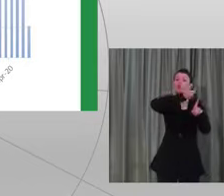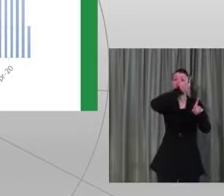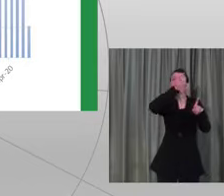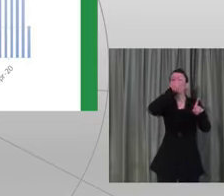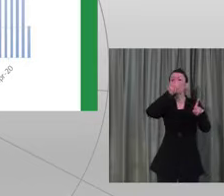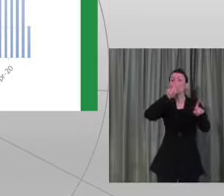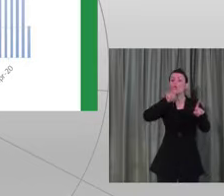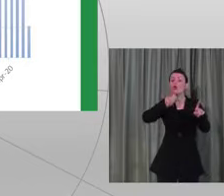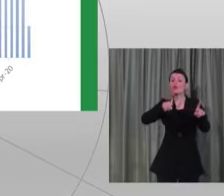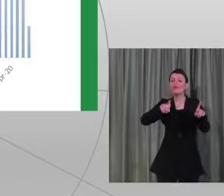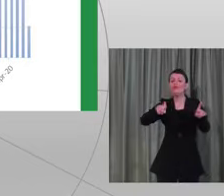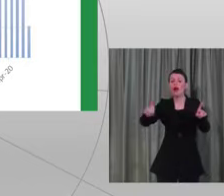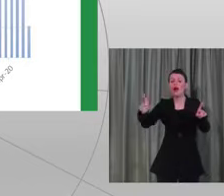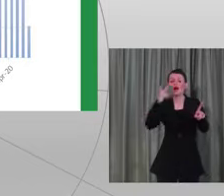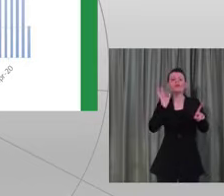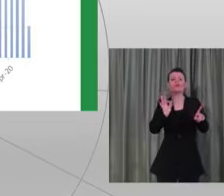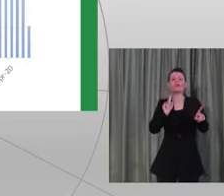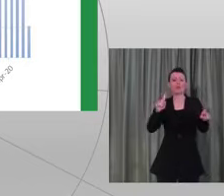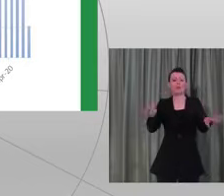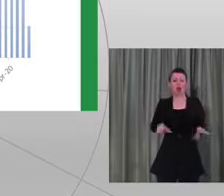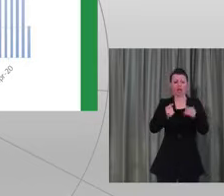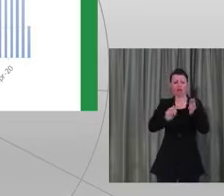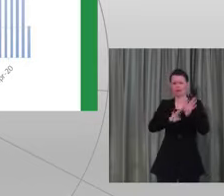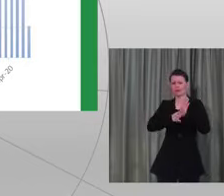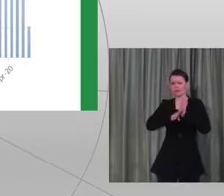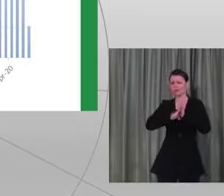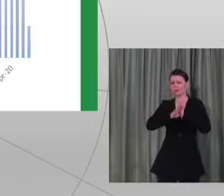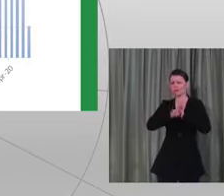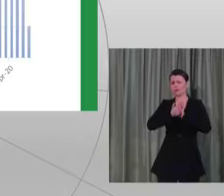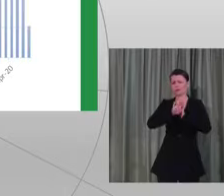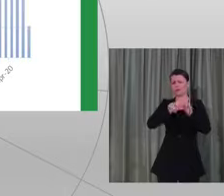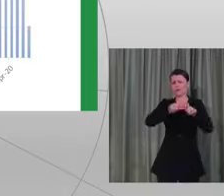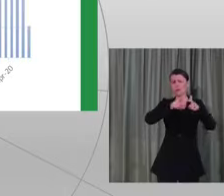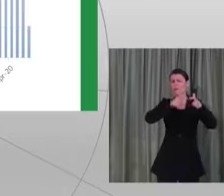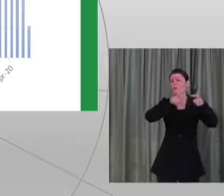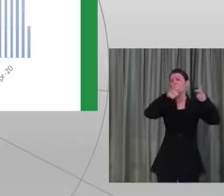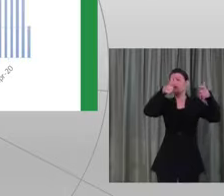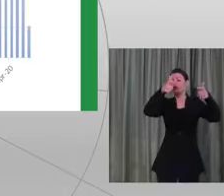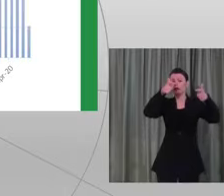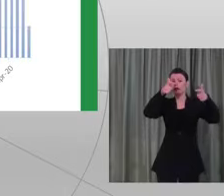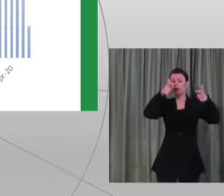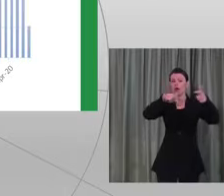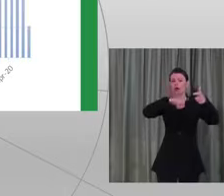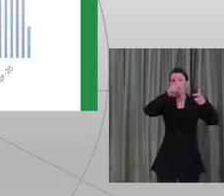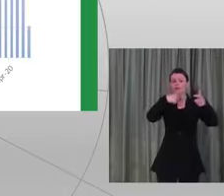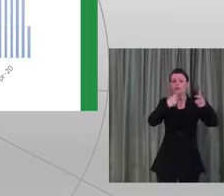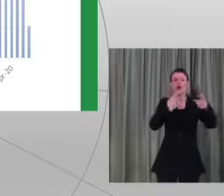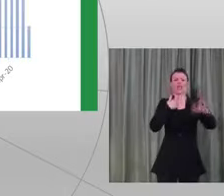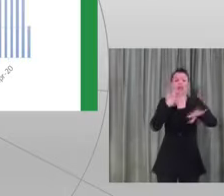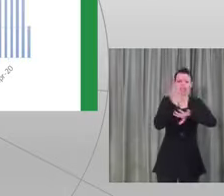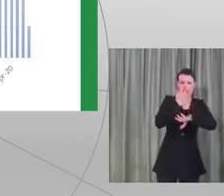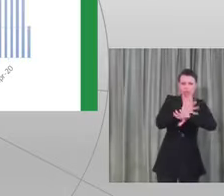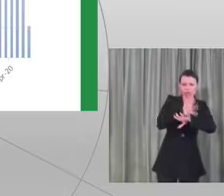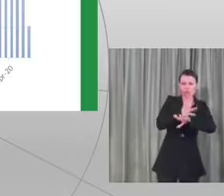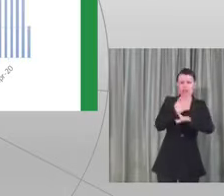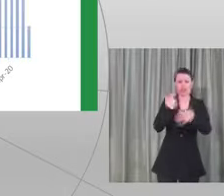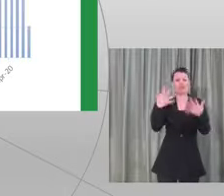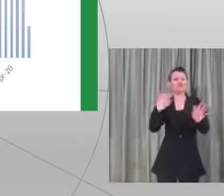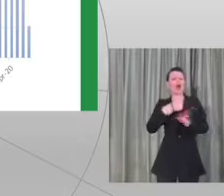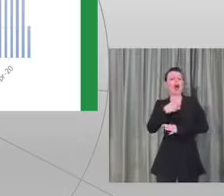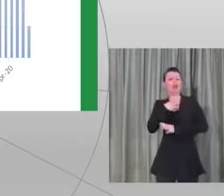di crescita praticamente esponenziale gli interventi effettuati i comportamenti come sotto sottolineati prima